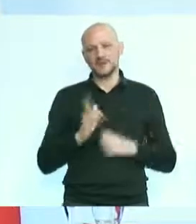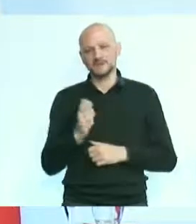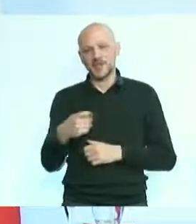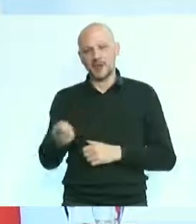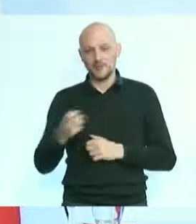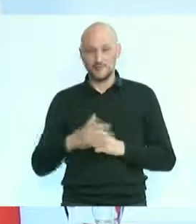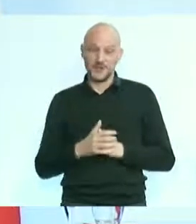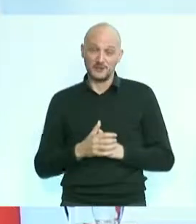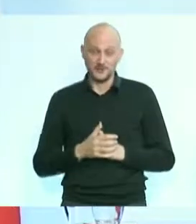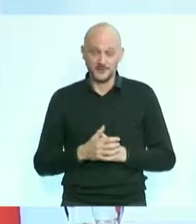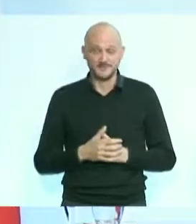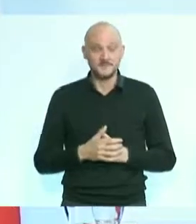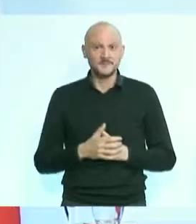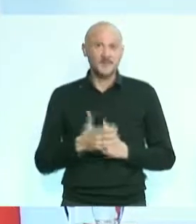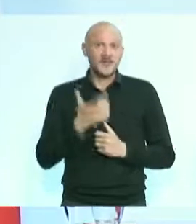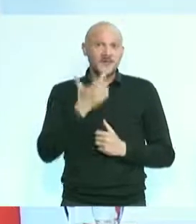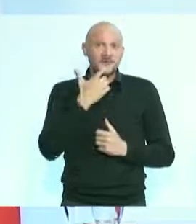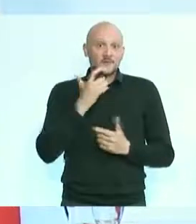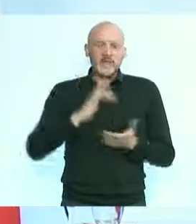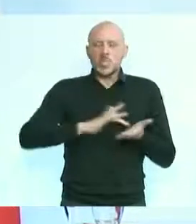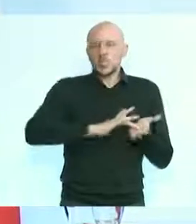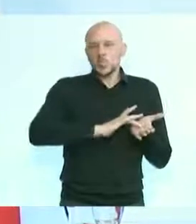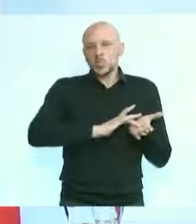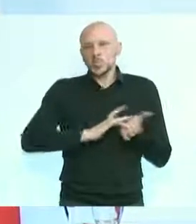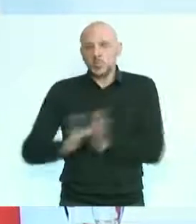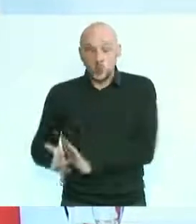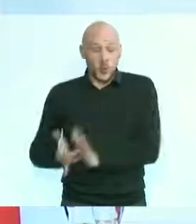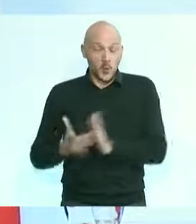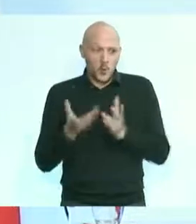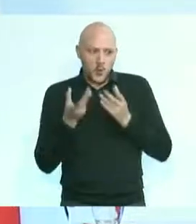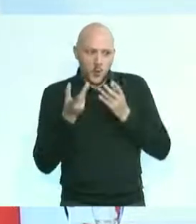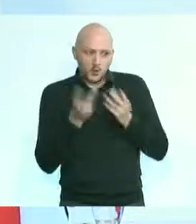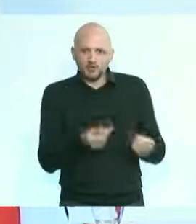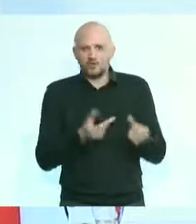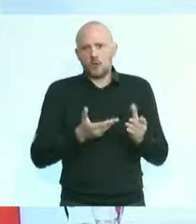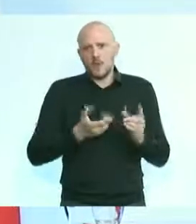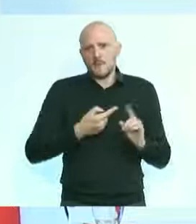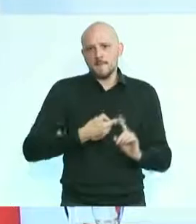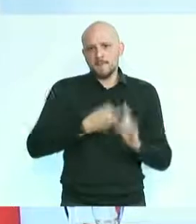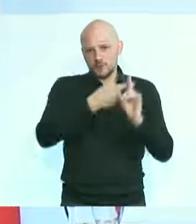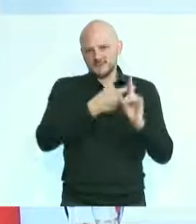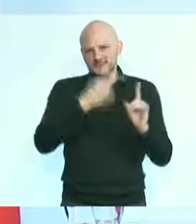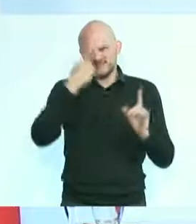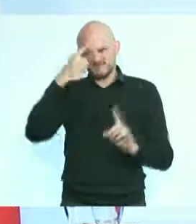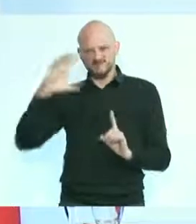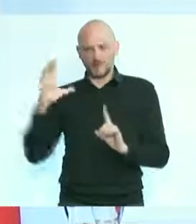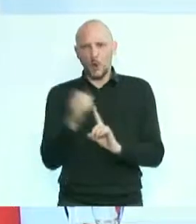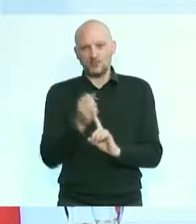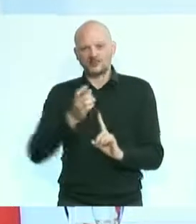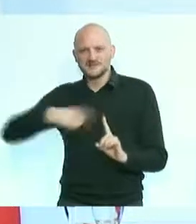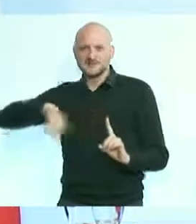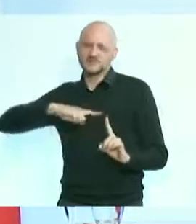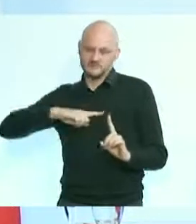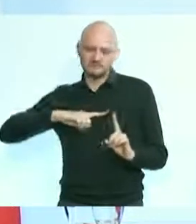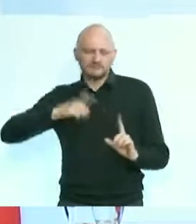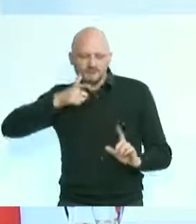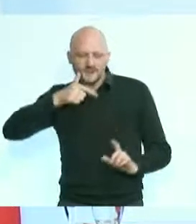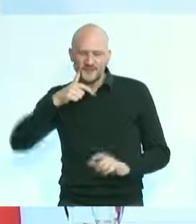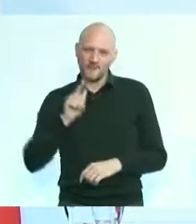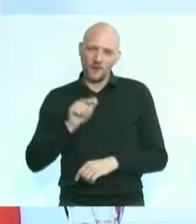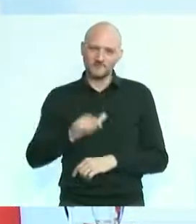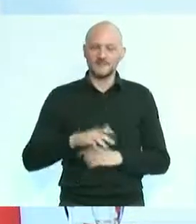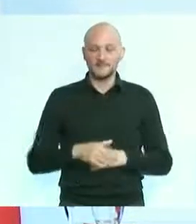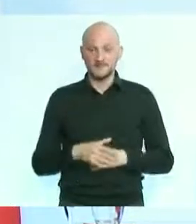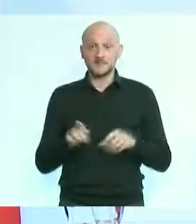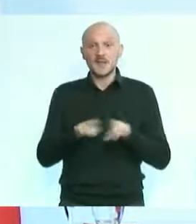tout à l'heure. Donc tout ce qu'on pourra faire pour faire que cette mission soit un succès, on le fera. Et puis nos jeunes collectent